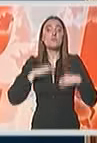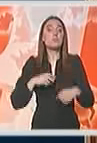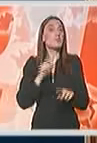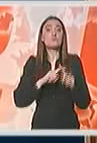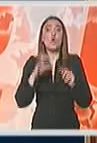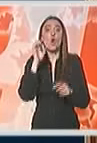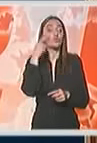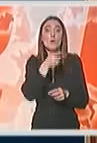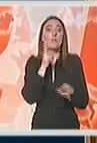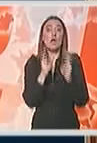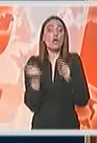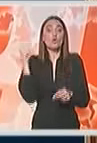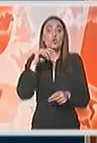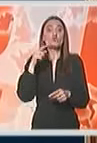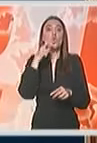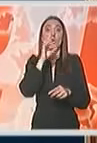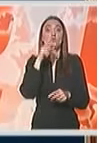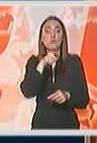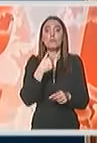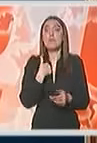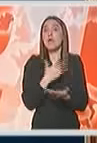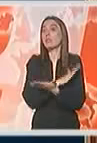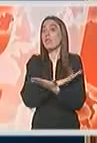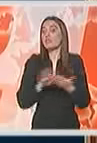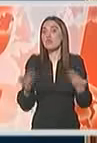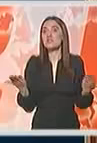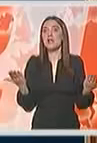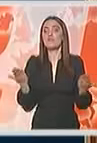tome? Kako je uopšte došlo do toga? Pa jednostavno,